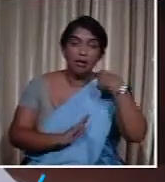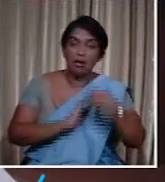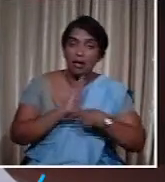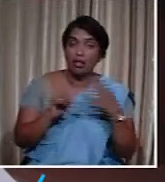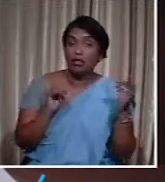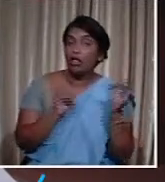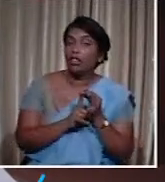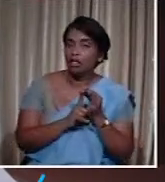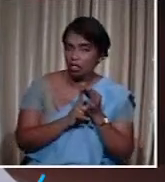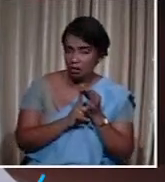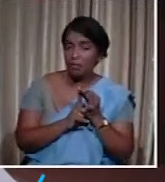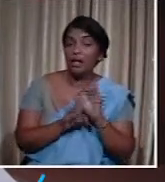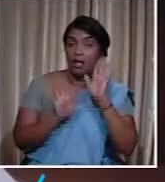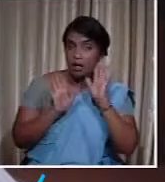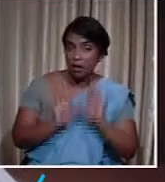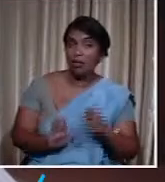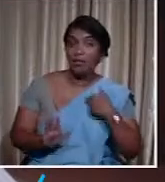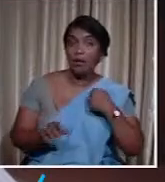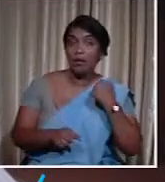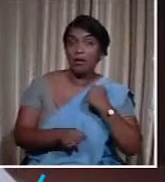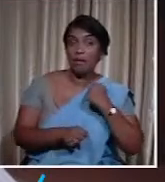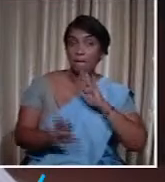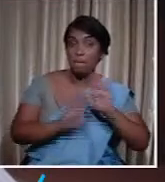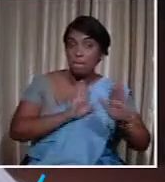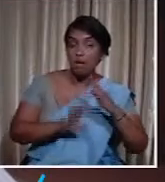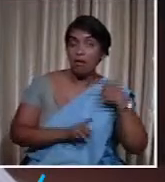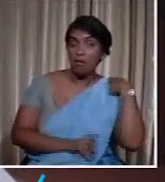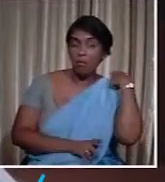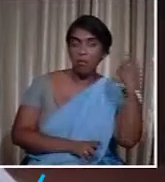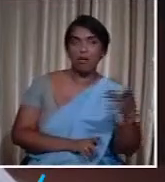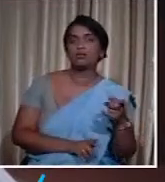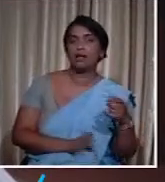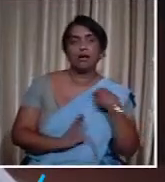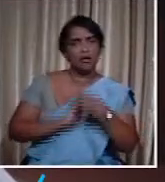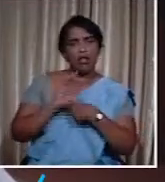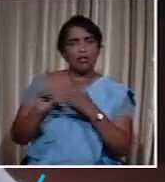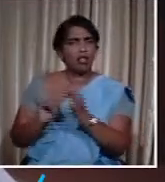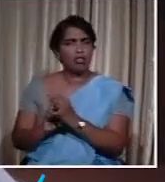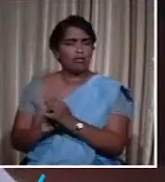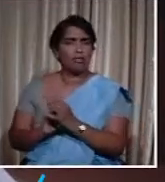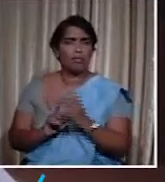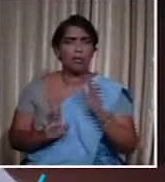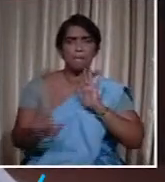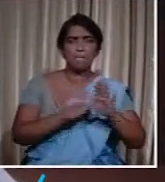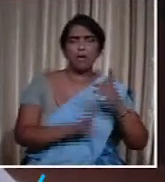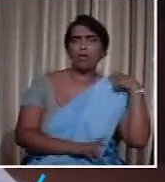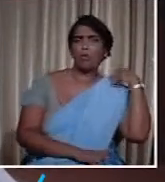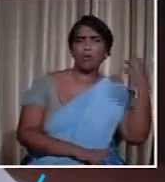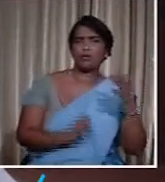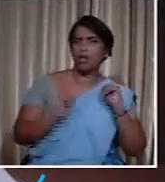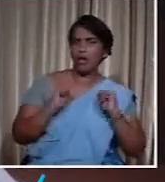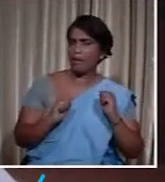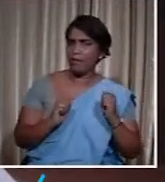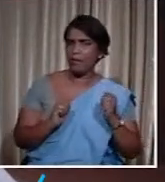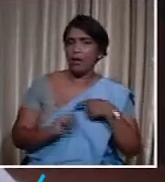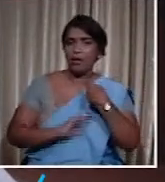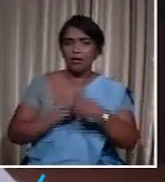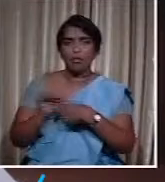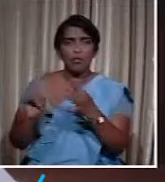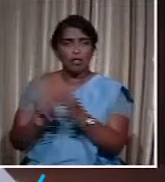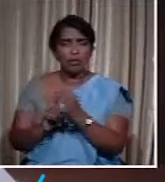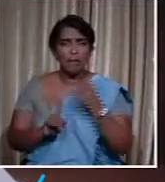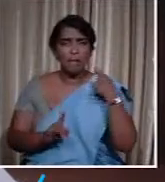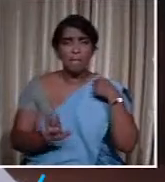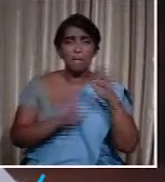දුප්පත් හැබැයි අපේ රටේ පාලකිය පොහසත් රට දුප්පත් වී පාලකිය පොහසත් උනේ කොහොමද රට දුප්පත් වී